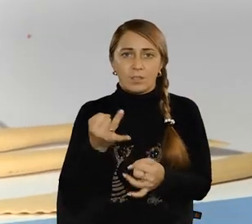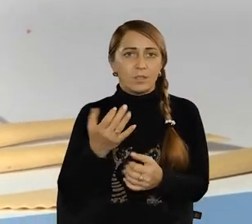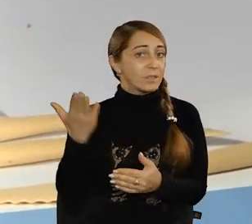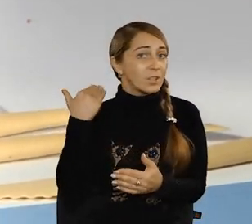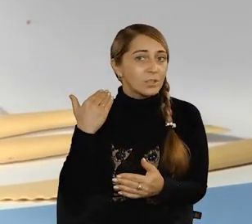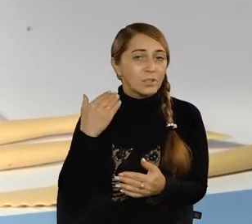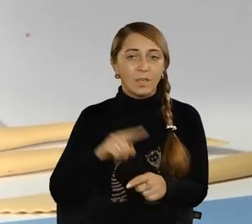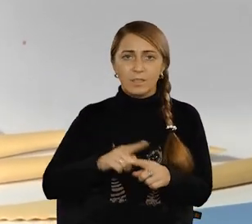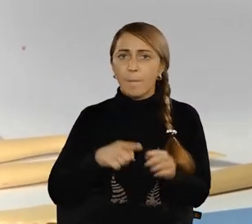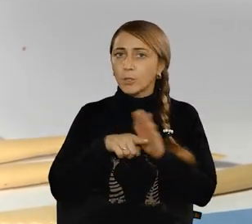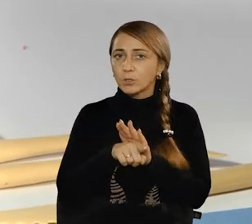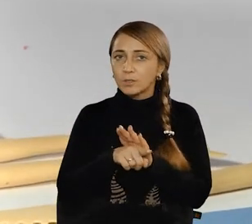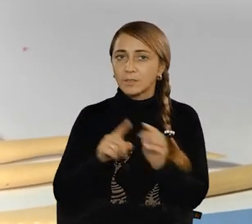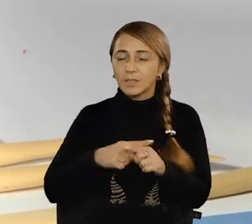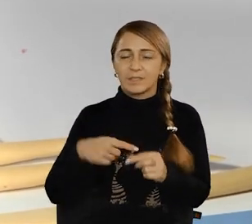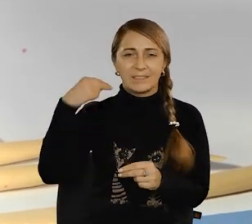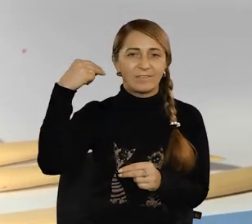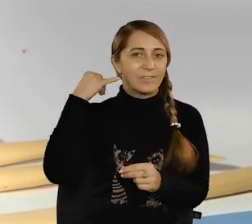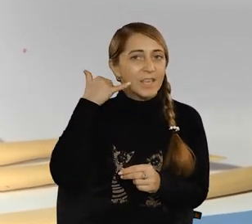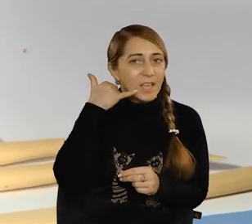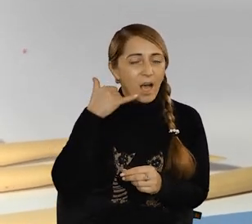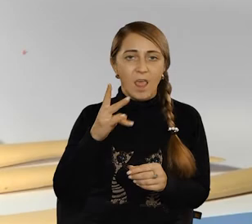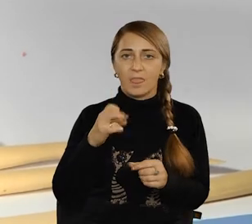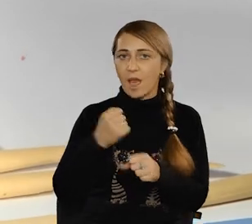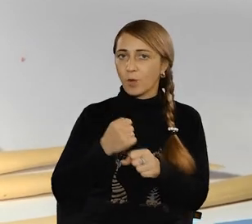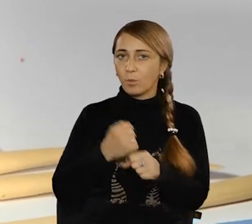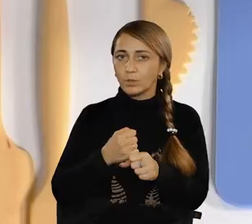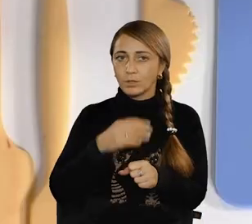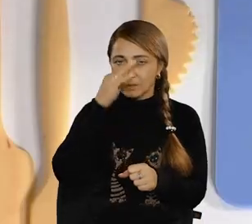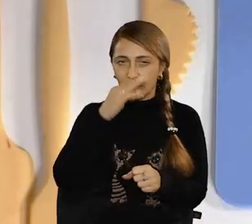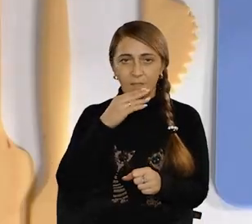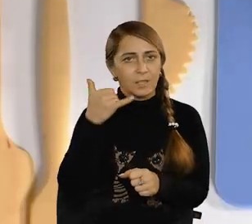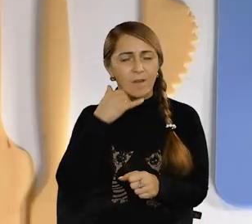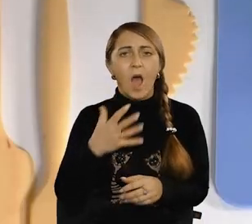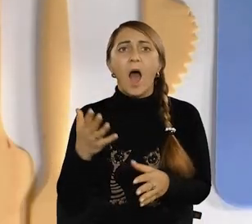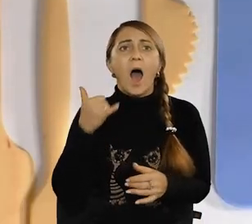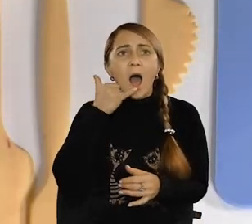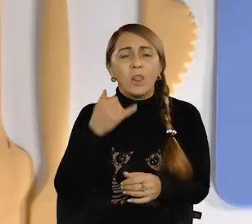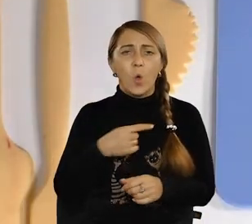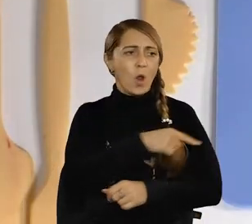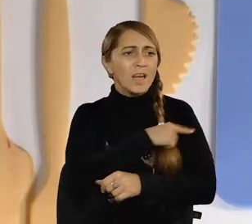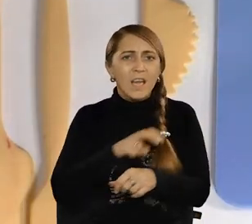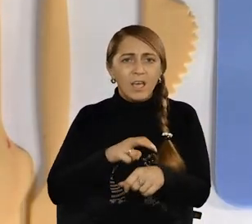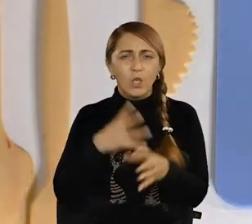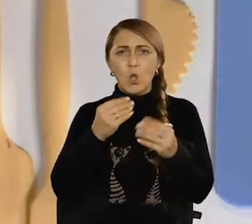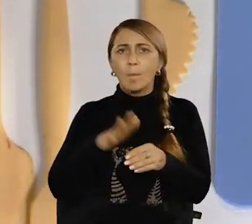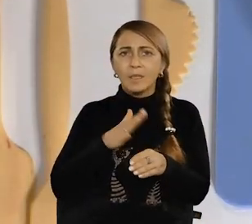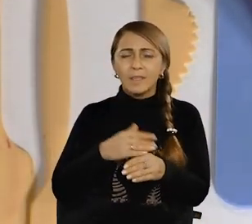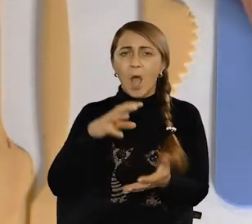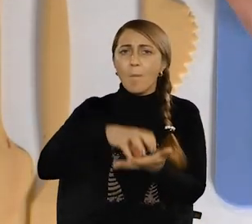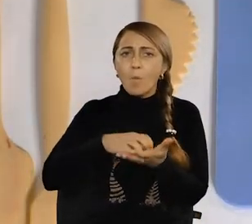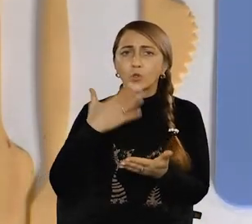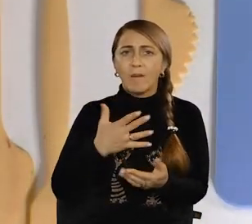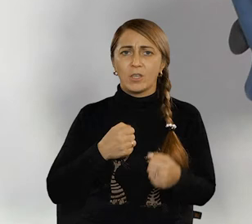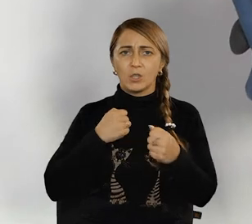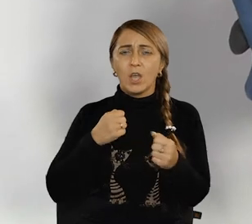попередній. А все почалося із дзвінка на робочий телефон татові. Алло, лікарю, доброго дня, це пампушка вас